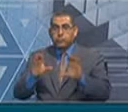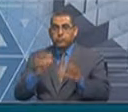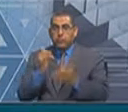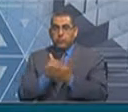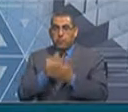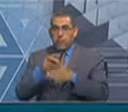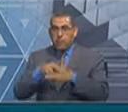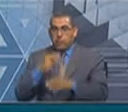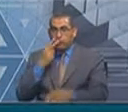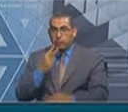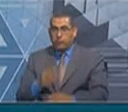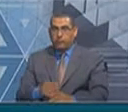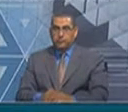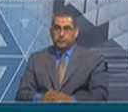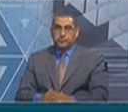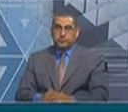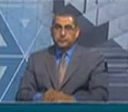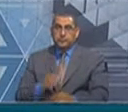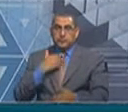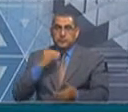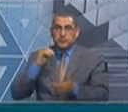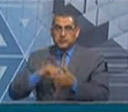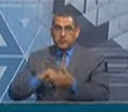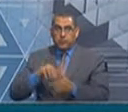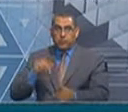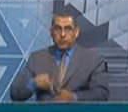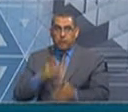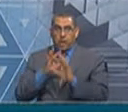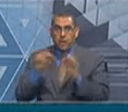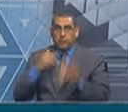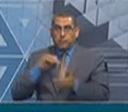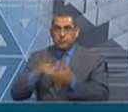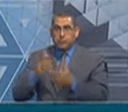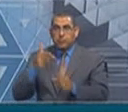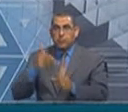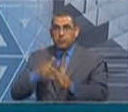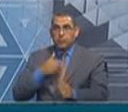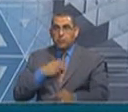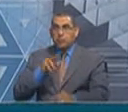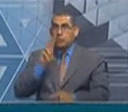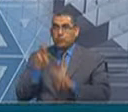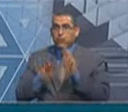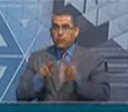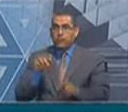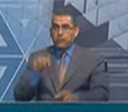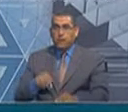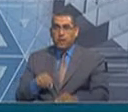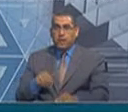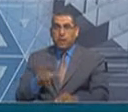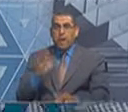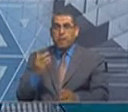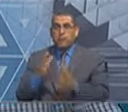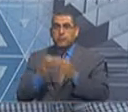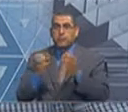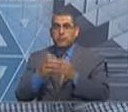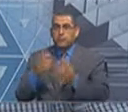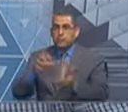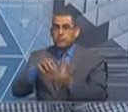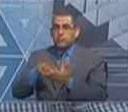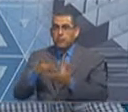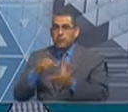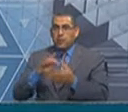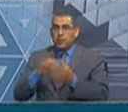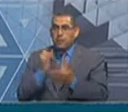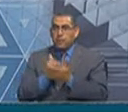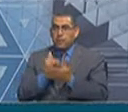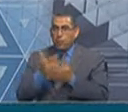الوفاق. في الاتفاق هناك دعم المؤسسة الوطنية للنفط. أنا تساءلت ما أي مؤسسة، هل هي المؤسسة اللي رأسها صنع